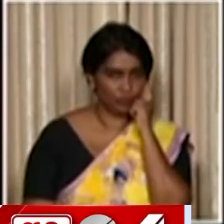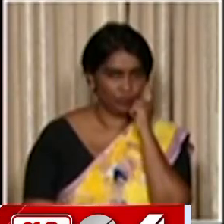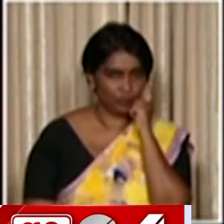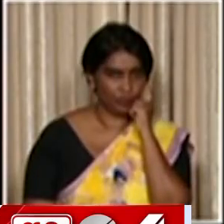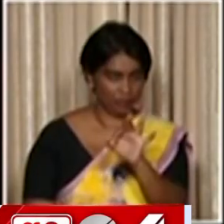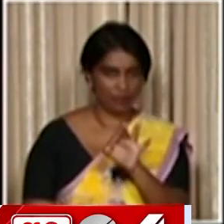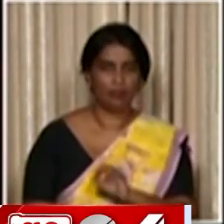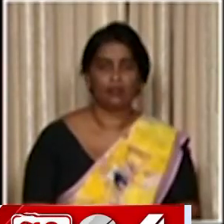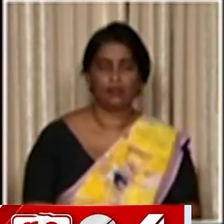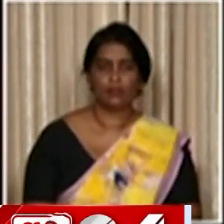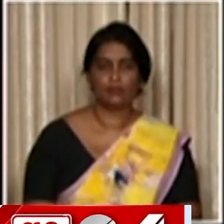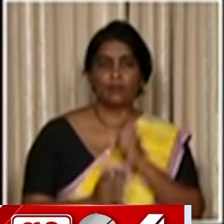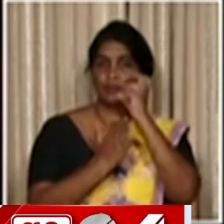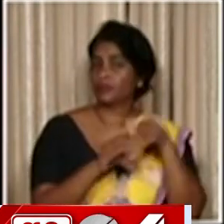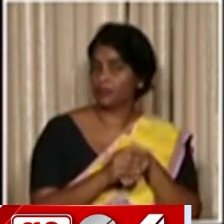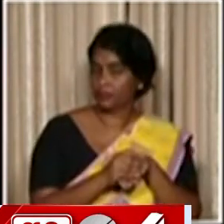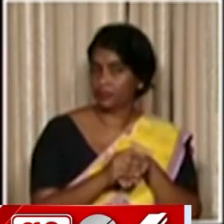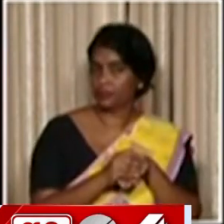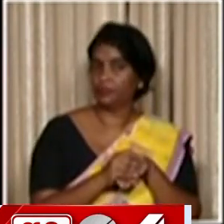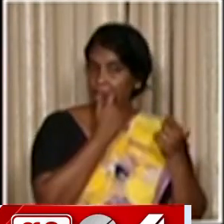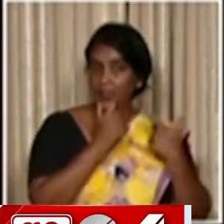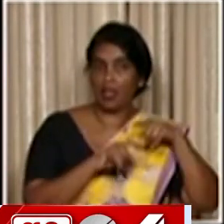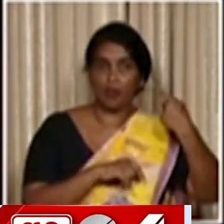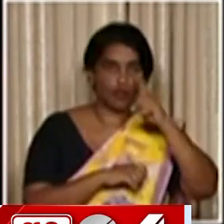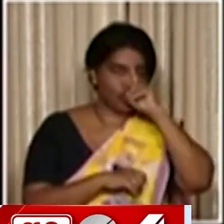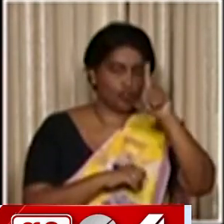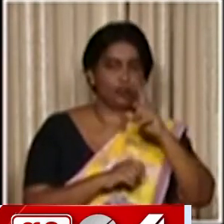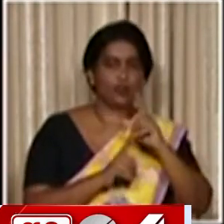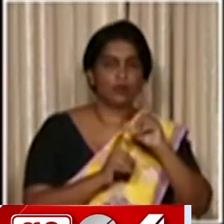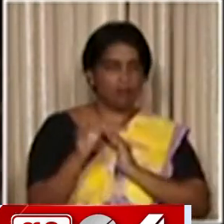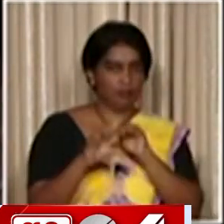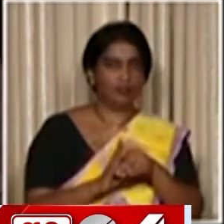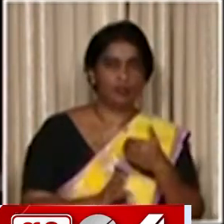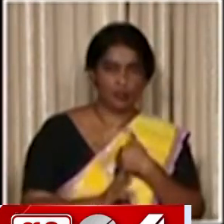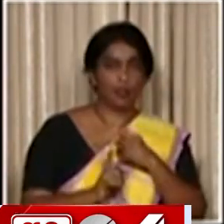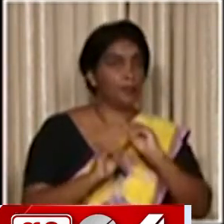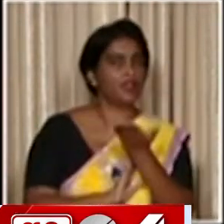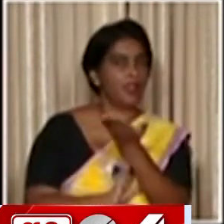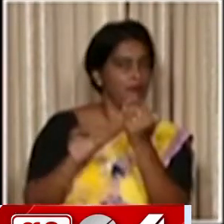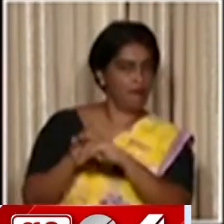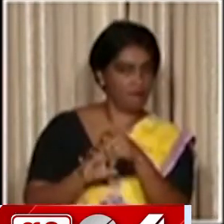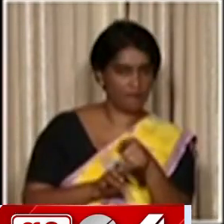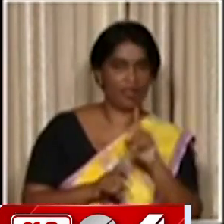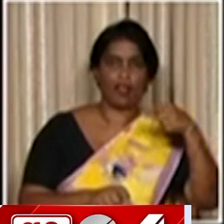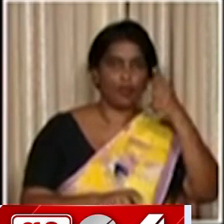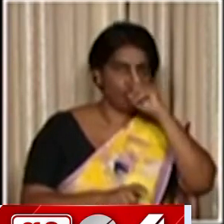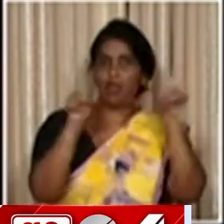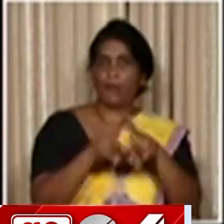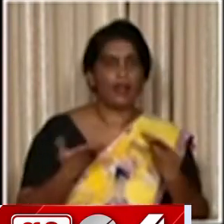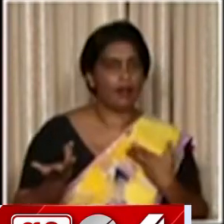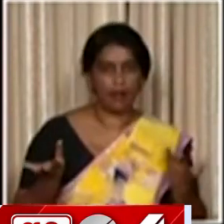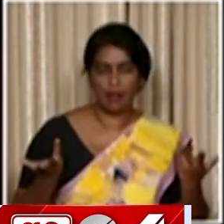ඒ පත් කිරීම ව්‍යවස්ථාදායක සභාවෙන් සනාත වෙන්නට ඕන. ව්‍යවස්ථාදායක සභාවේ මමත් ඉන්නවා. අගමැතිතුමත් ඉන්නවා. ලබන සතිය හමු වෙන්නෙත්